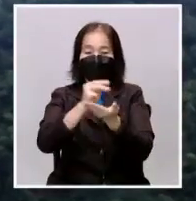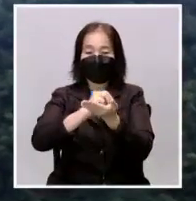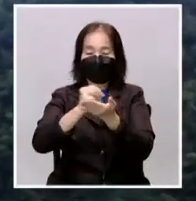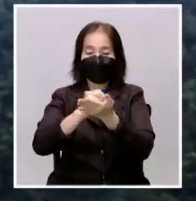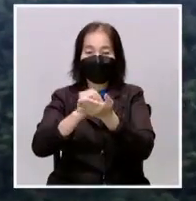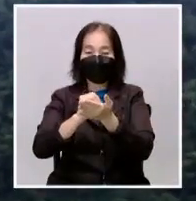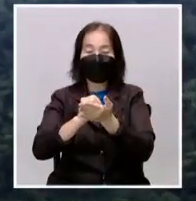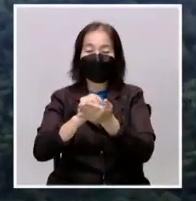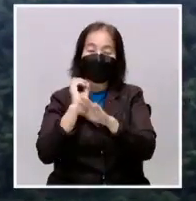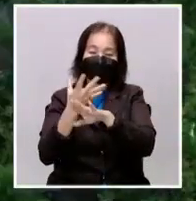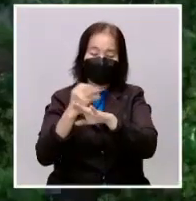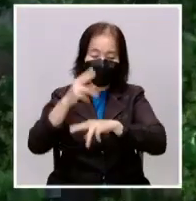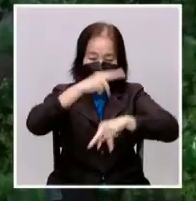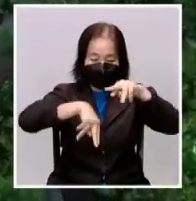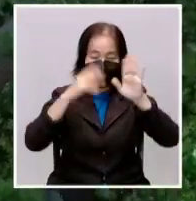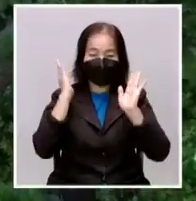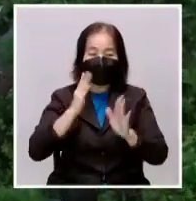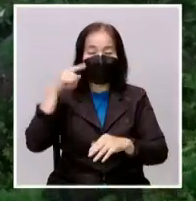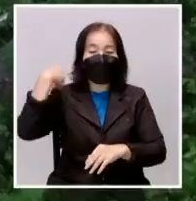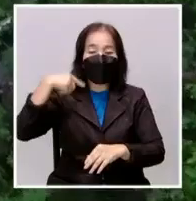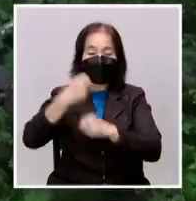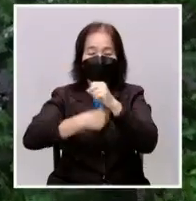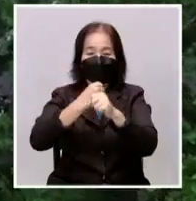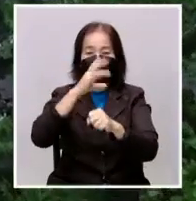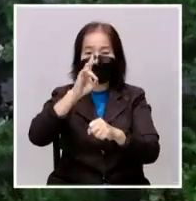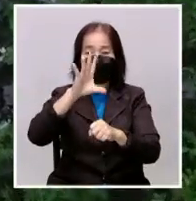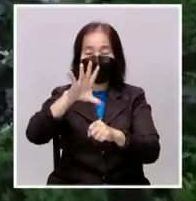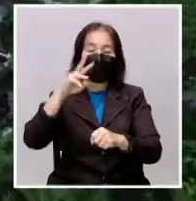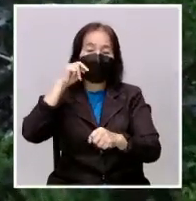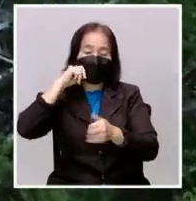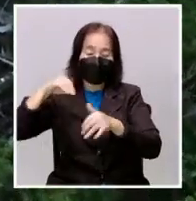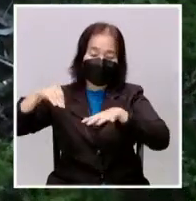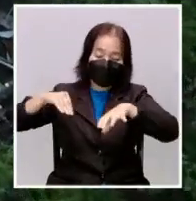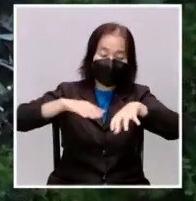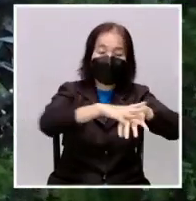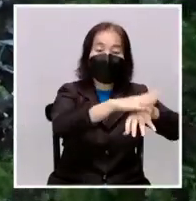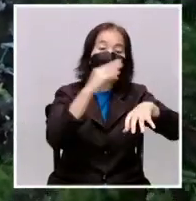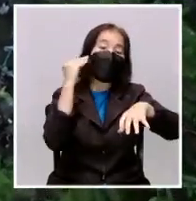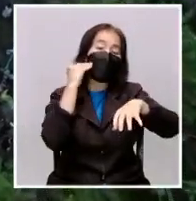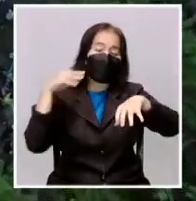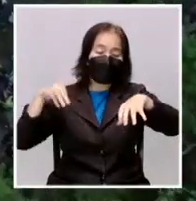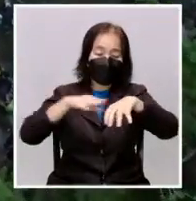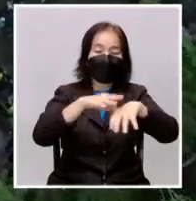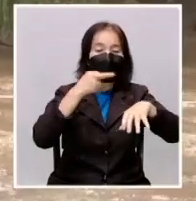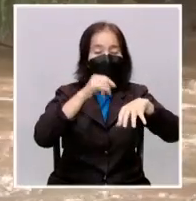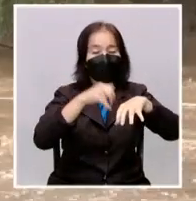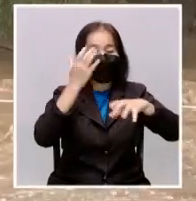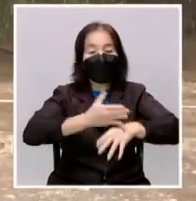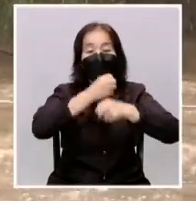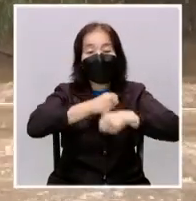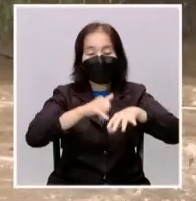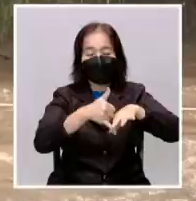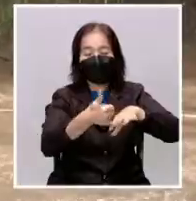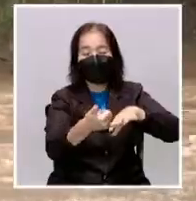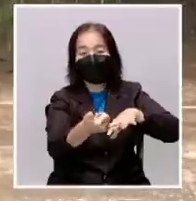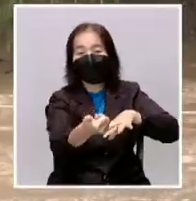อายุ75ปีที่เจอเหตุการณ์น้ำป่าหลากเข้าไปที่บ้านแล้วก็ทำให้ร่างเนี่ยไหลไปกับกระแสน้ำตั้